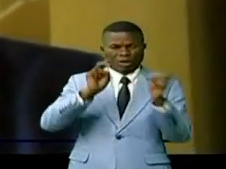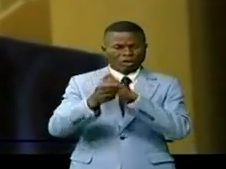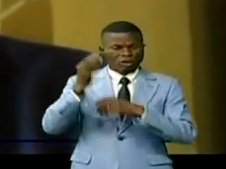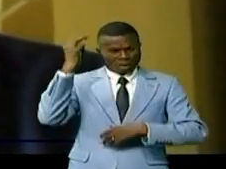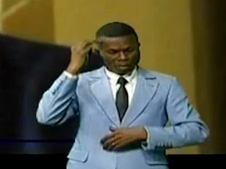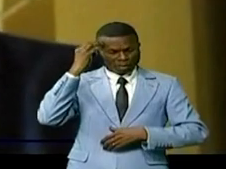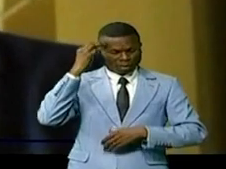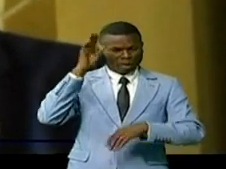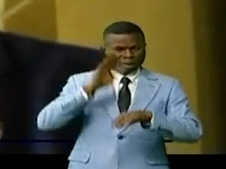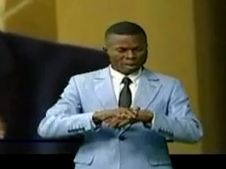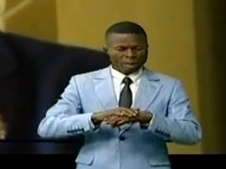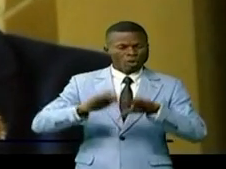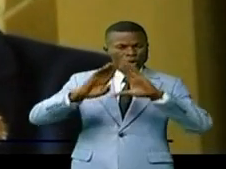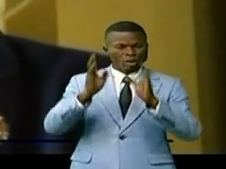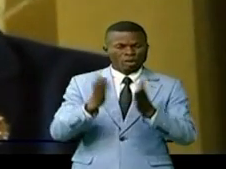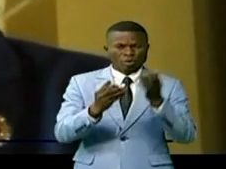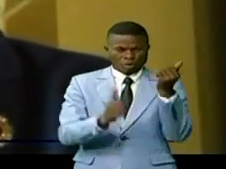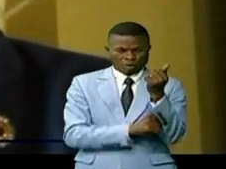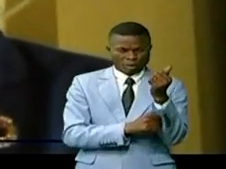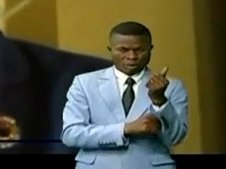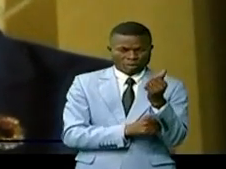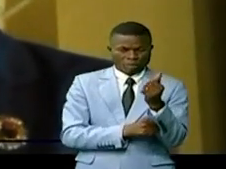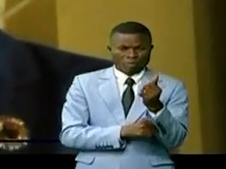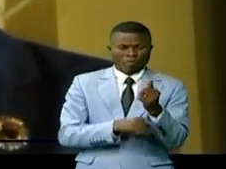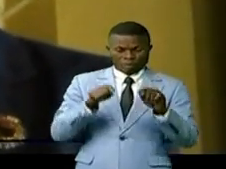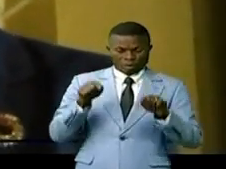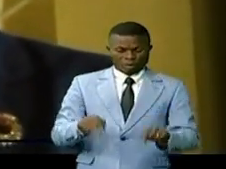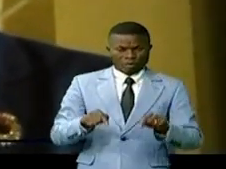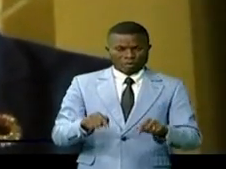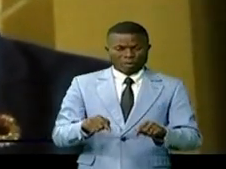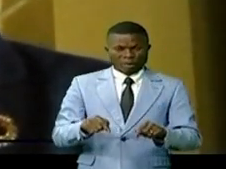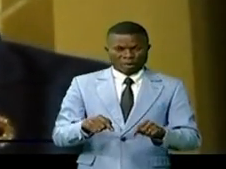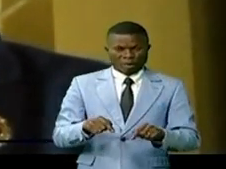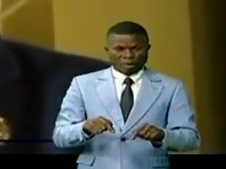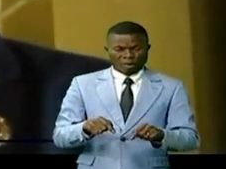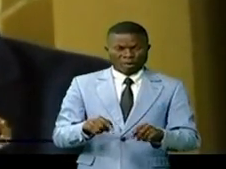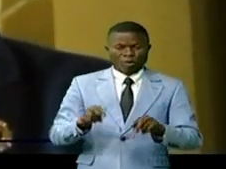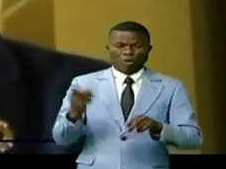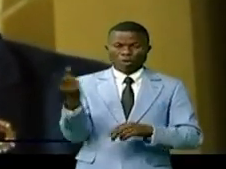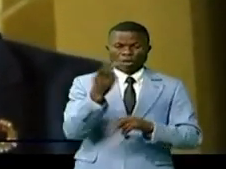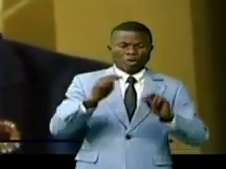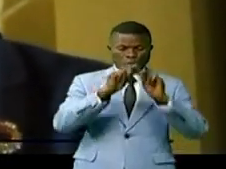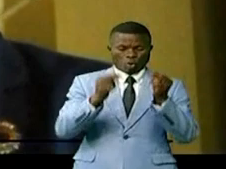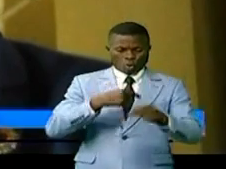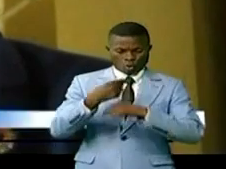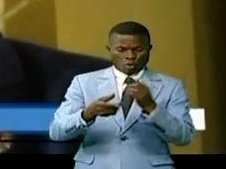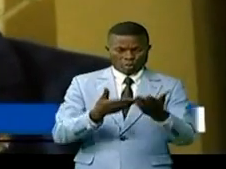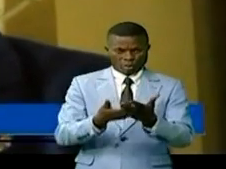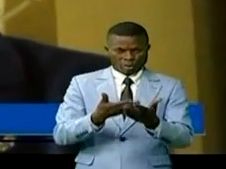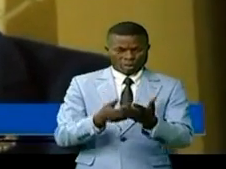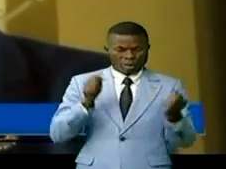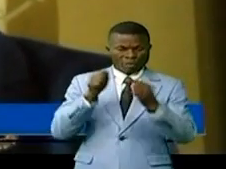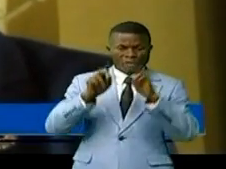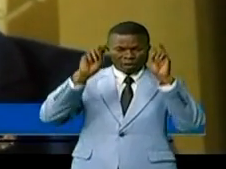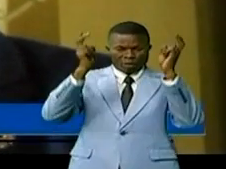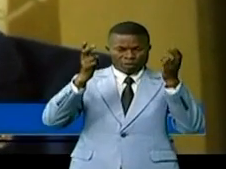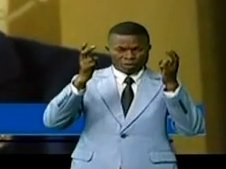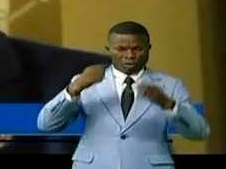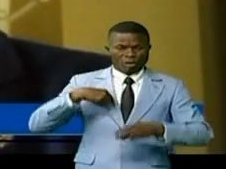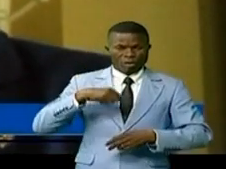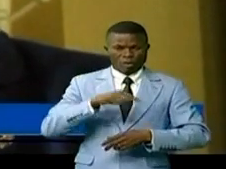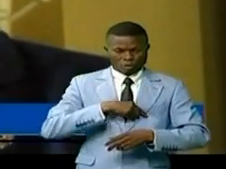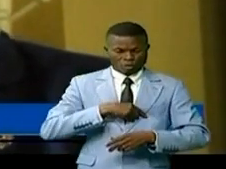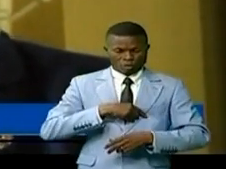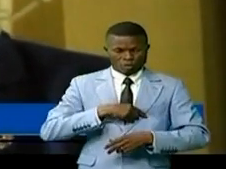touche toutes les couches. Et donc je pense qu'à partir du moment où ce grand pas est fait vers la ville, nous la